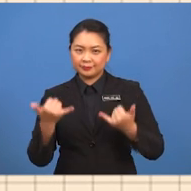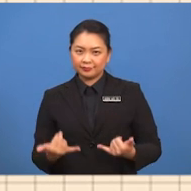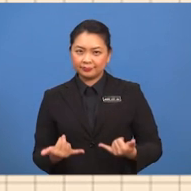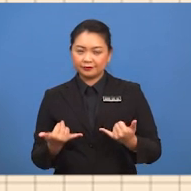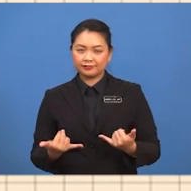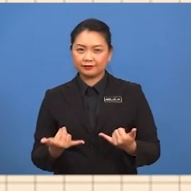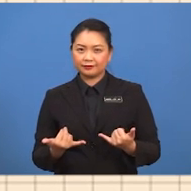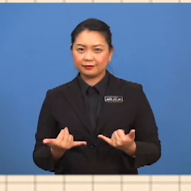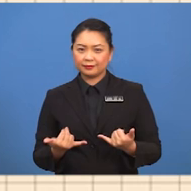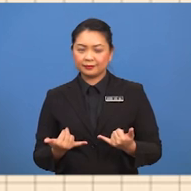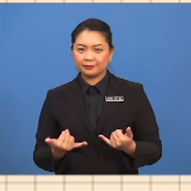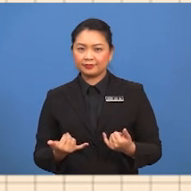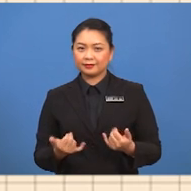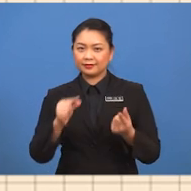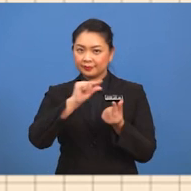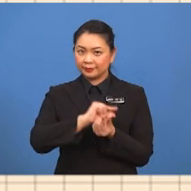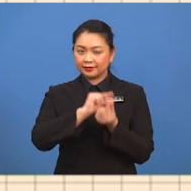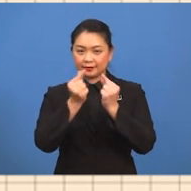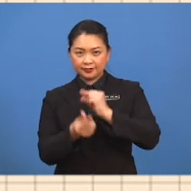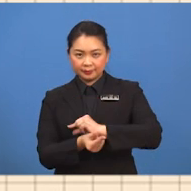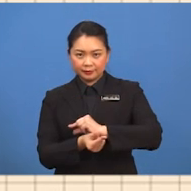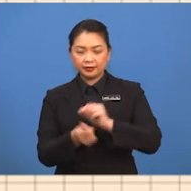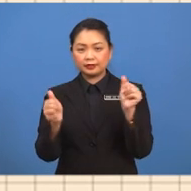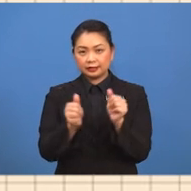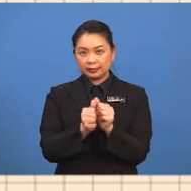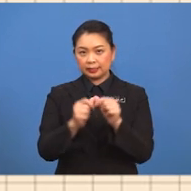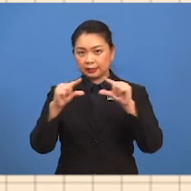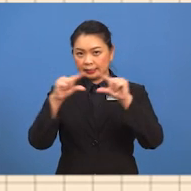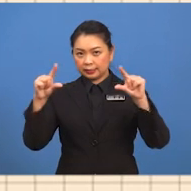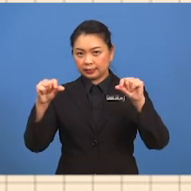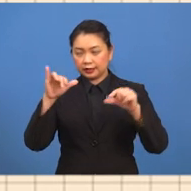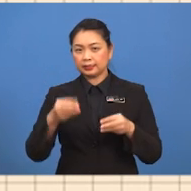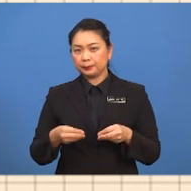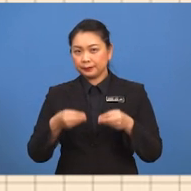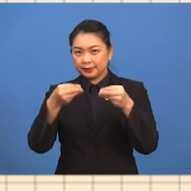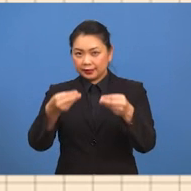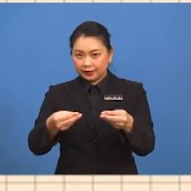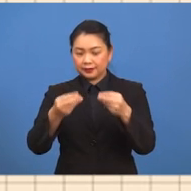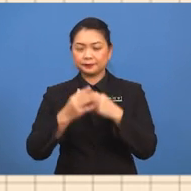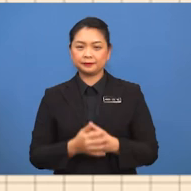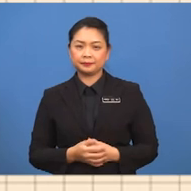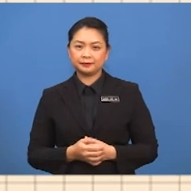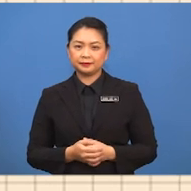Sekarang, gantikan dengan data yang diberikan.